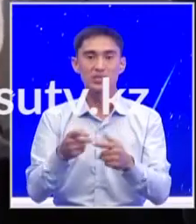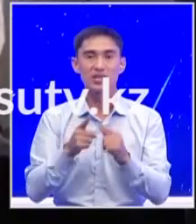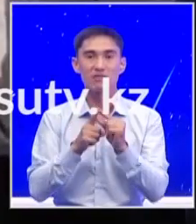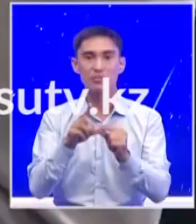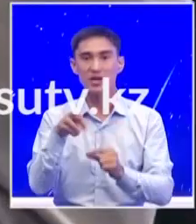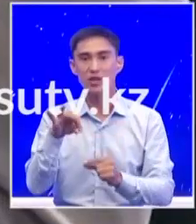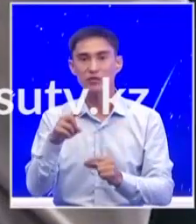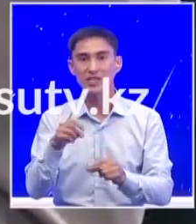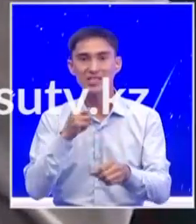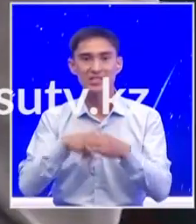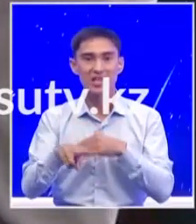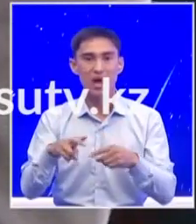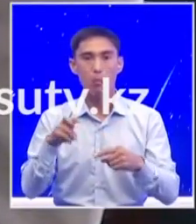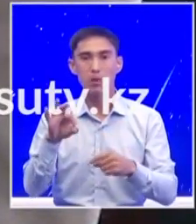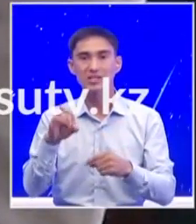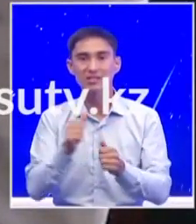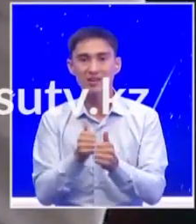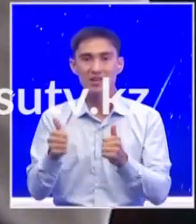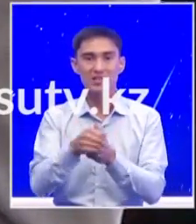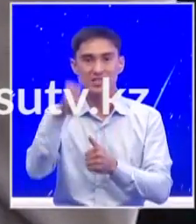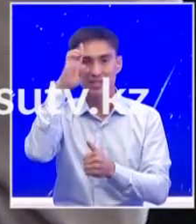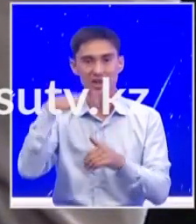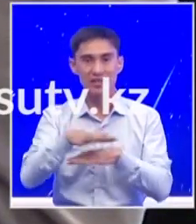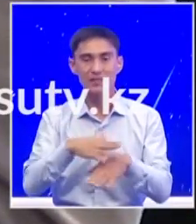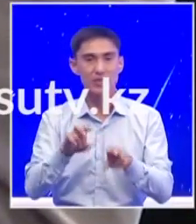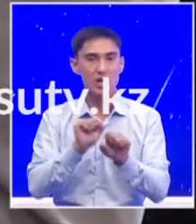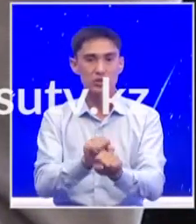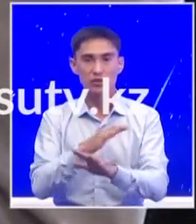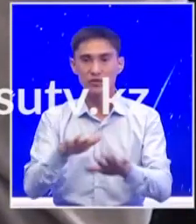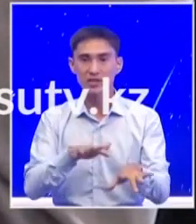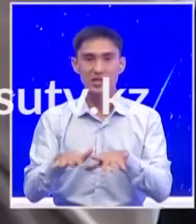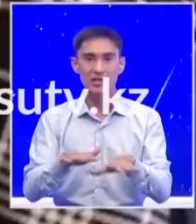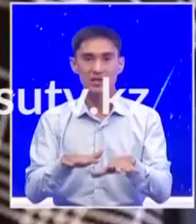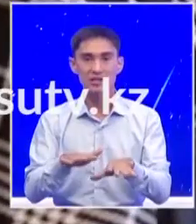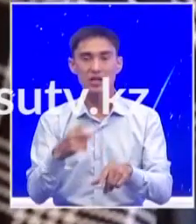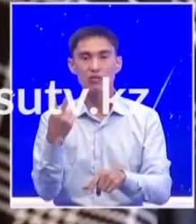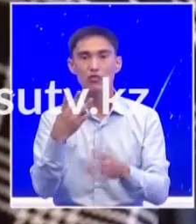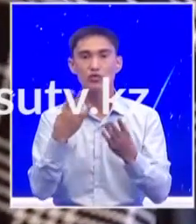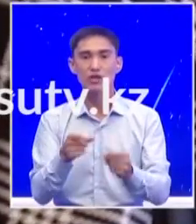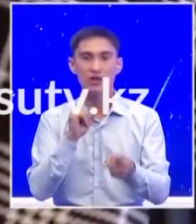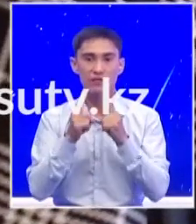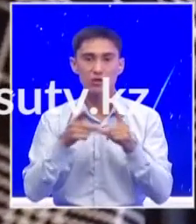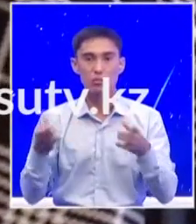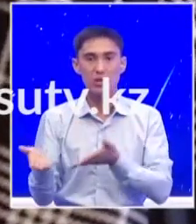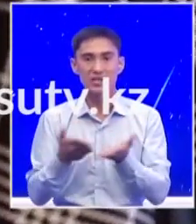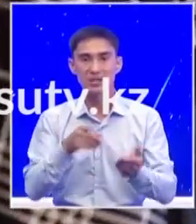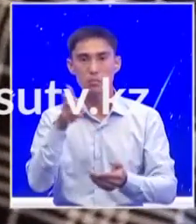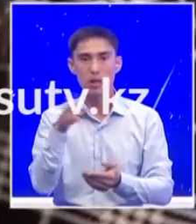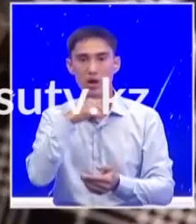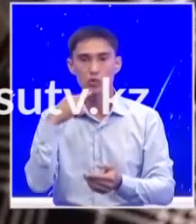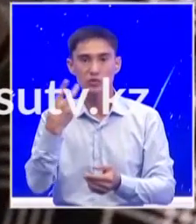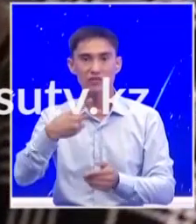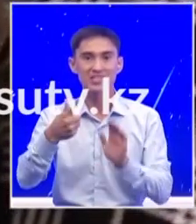Тихановской, изгнание оппозиционных лидеров из страны не остановит их деятельность. На двухдневную конференцию пригласили белорусов